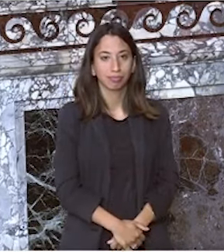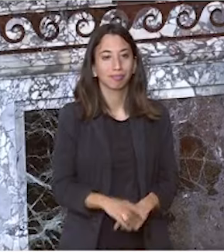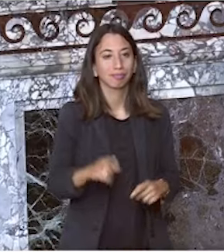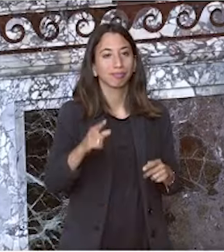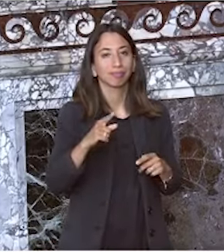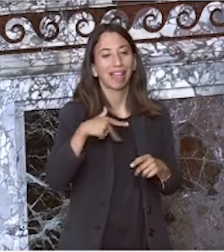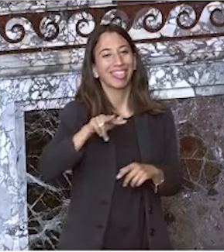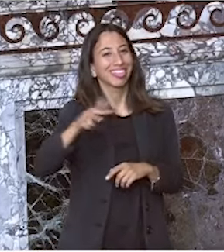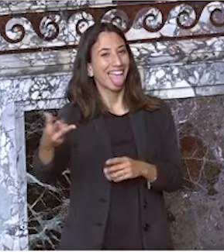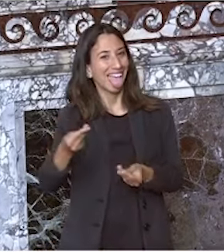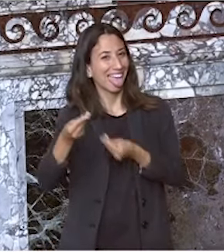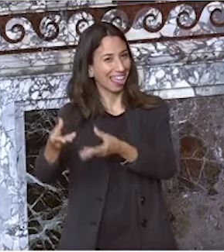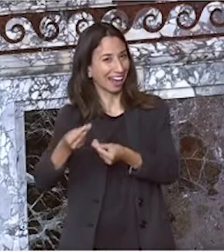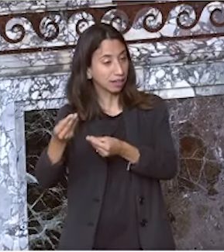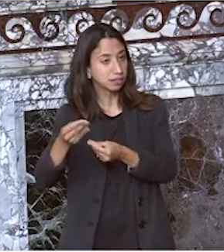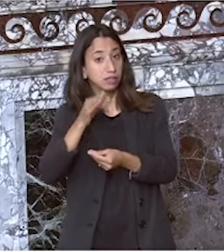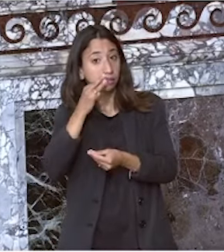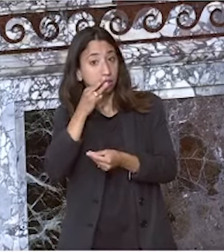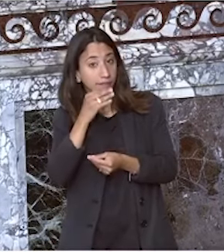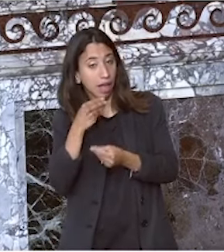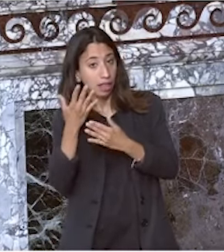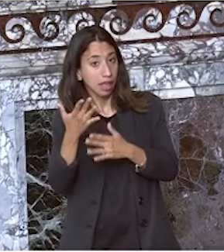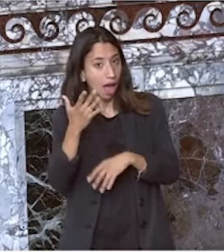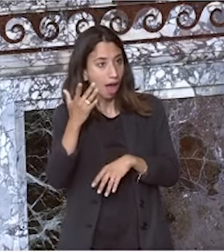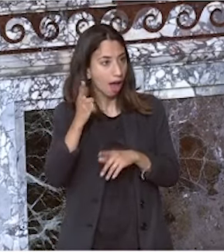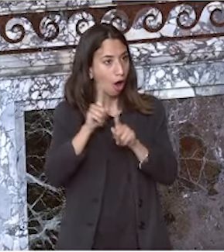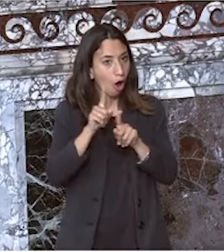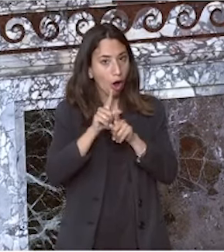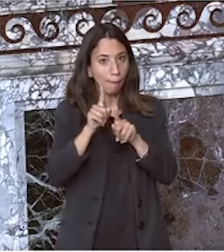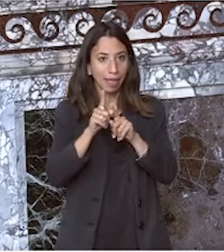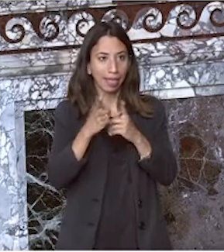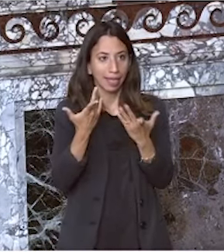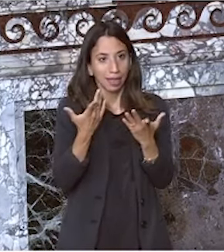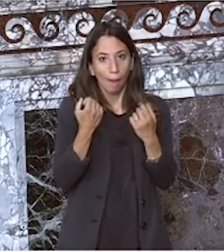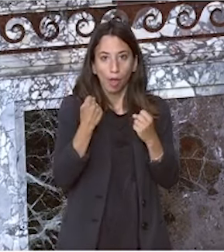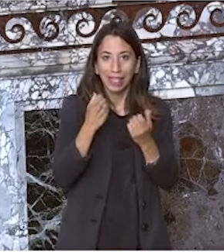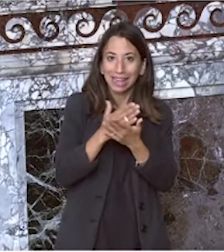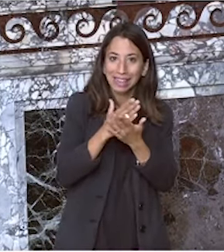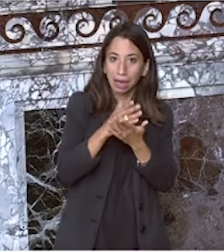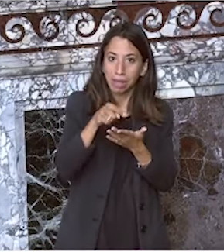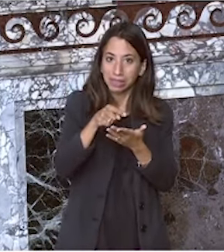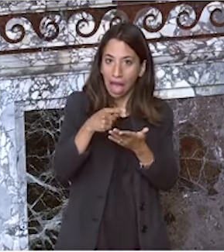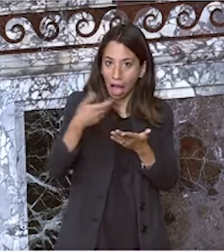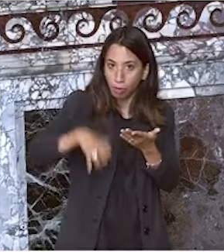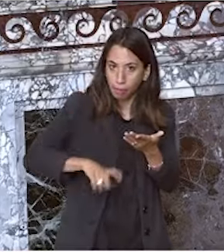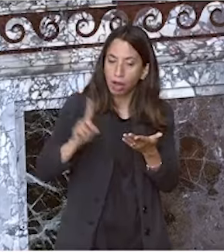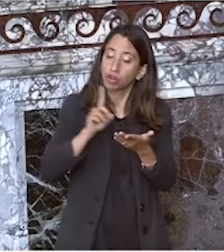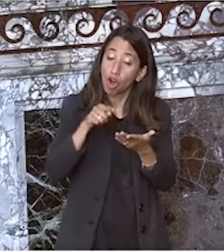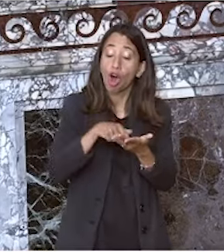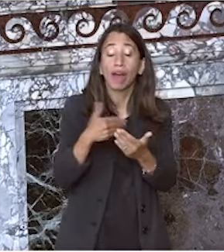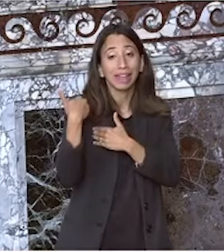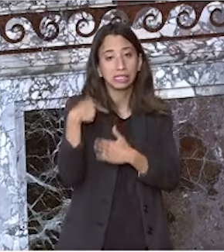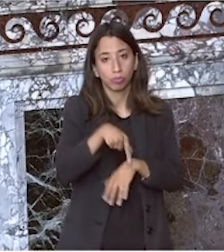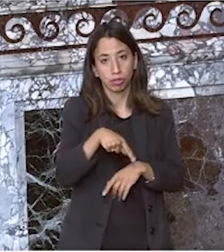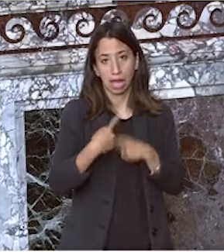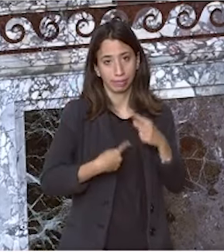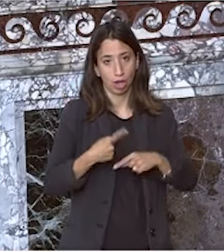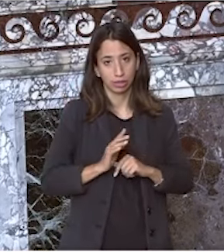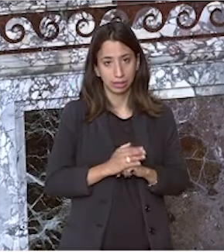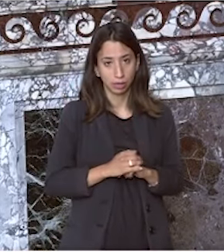L'esternalizzazione non deve mettere a rischio la sana e prudente gestione degli intermediari, che rimangono i responsabili ultimi delle attività svolte da